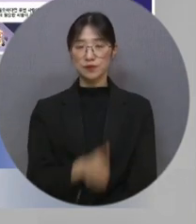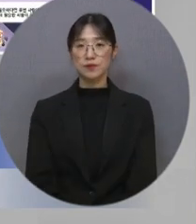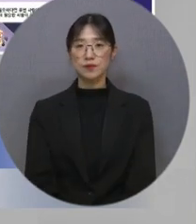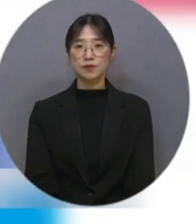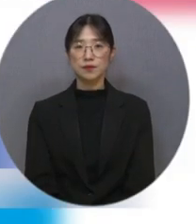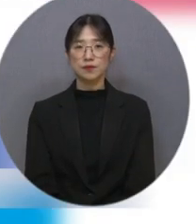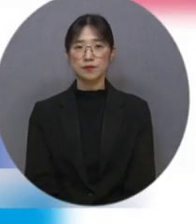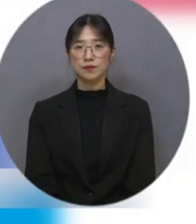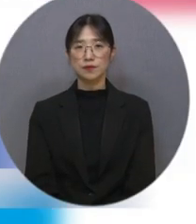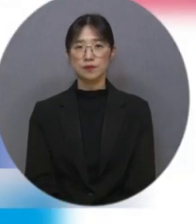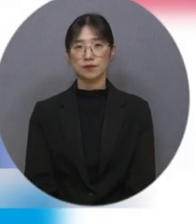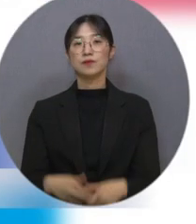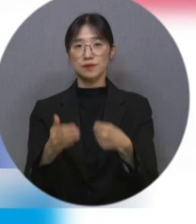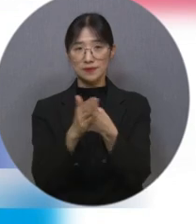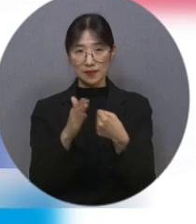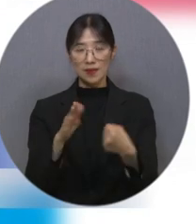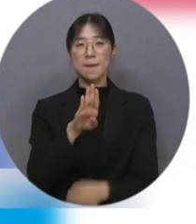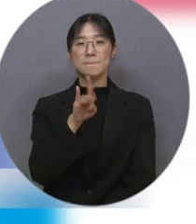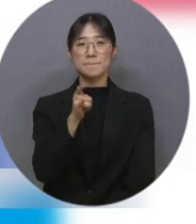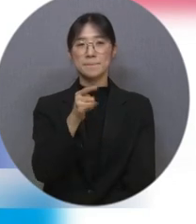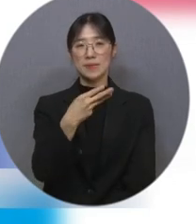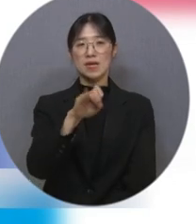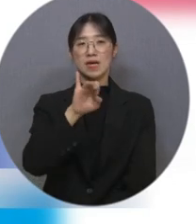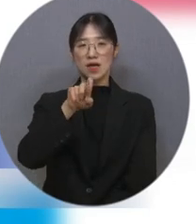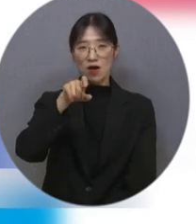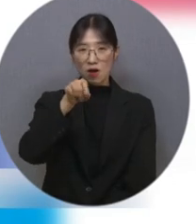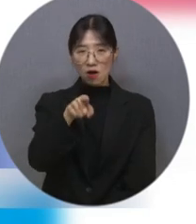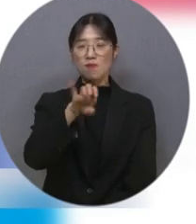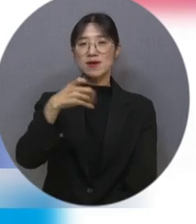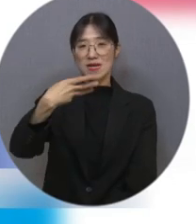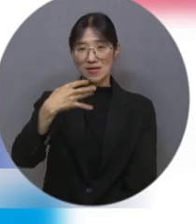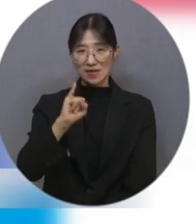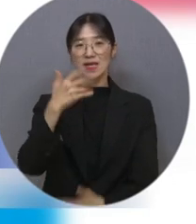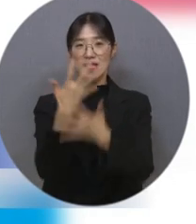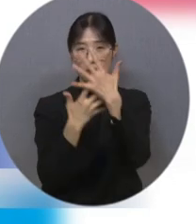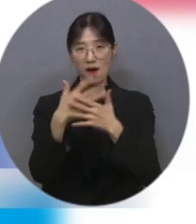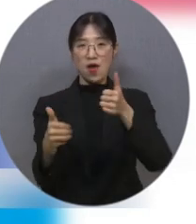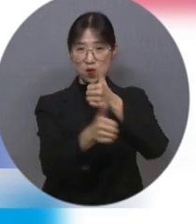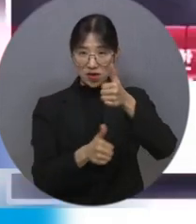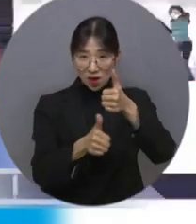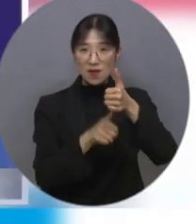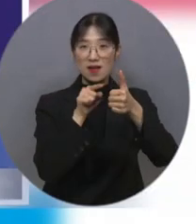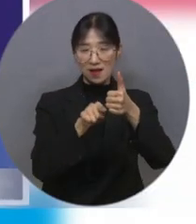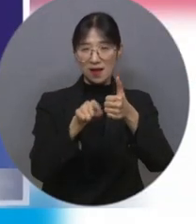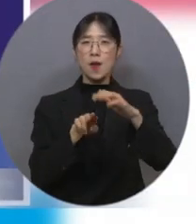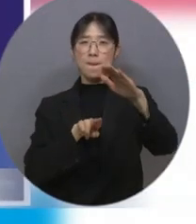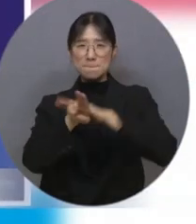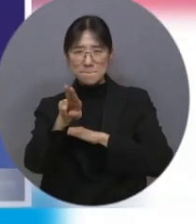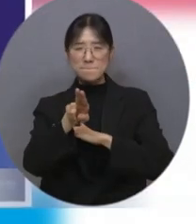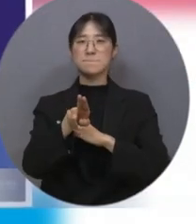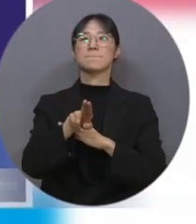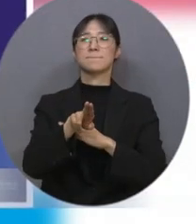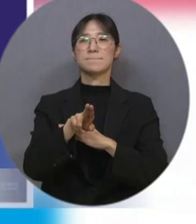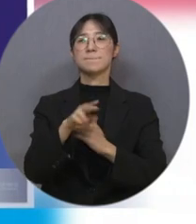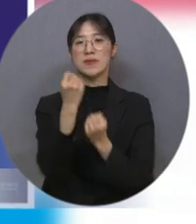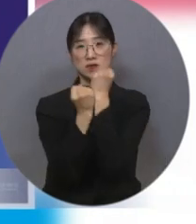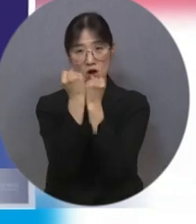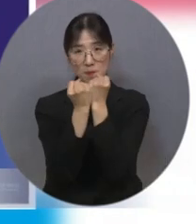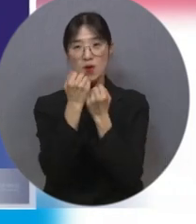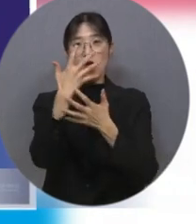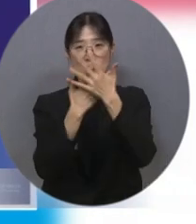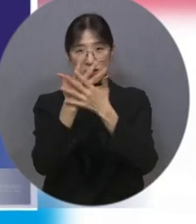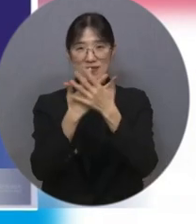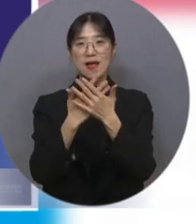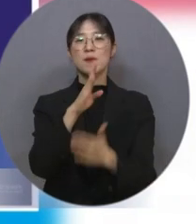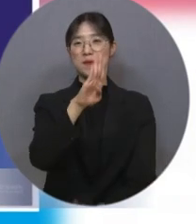없는데요 예 배려 프리 영화위원회가 장애인을 위한 피난 안내 영상물을 배려 프리 버전으로 제작했습니다